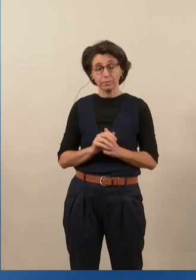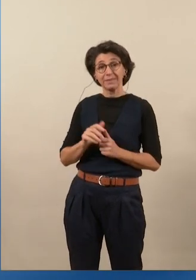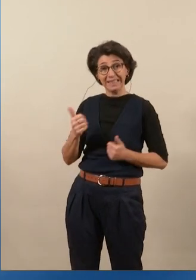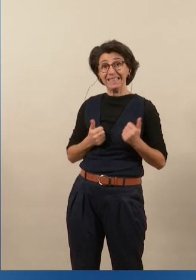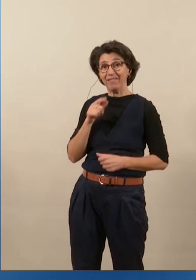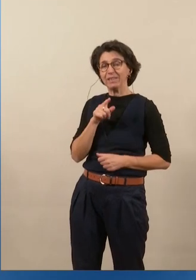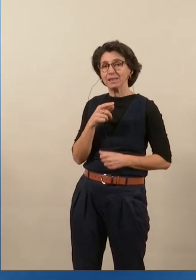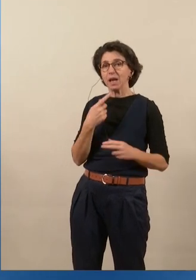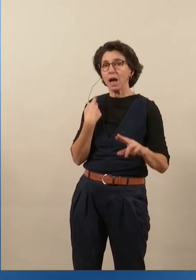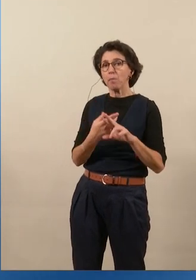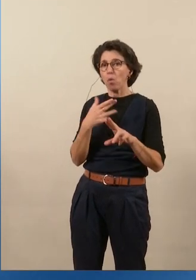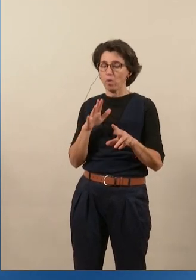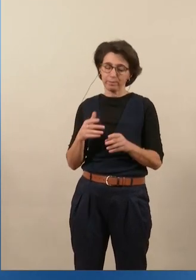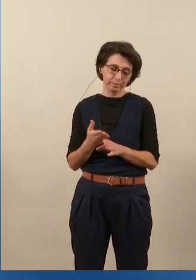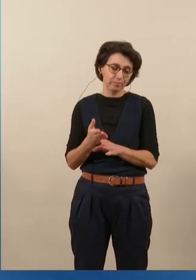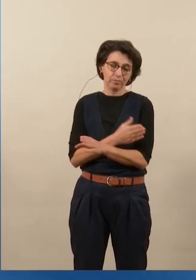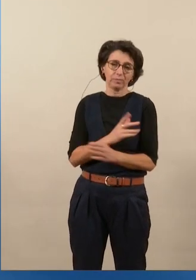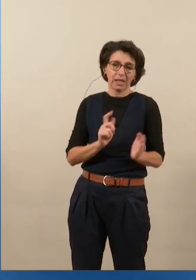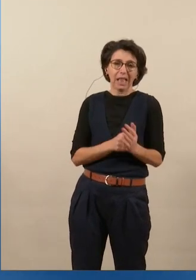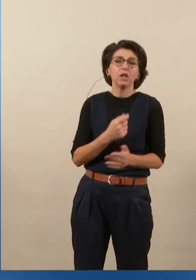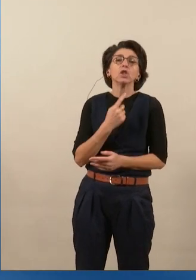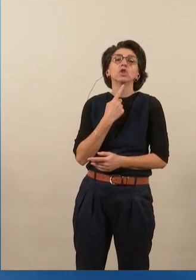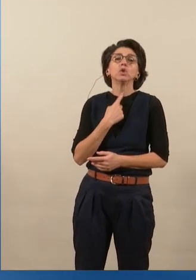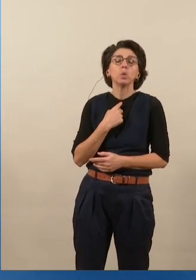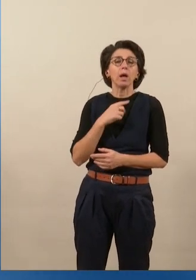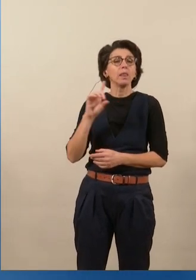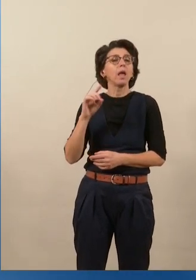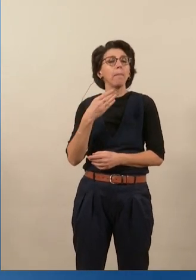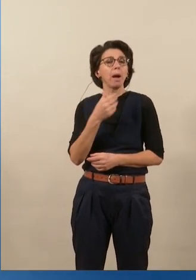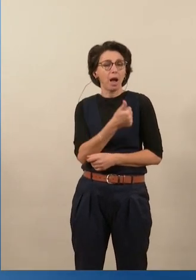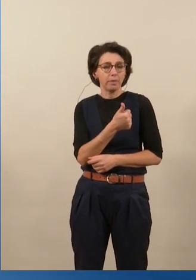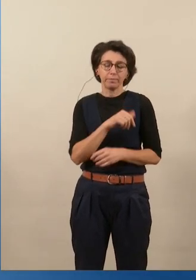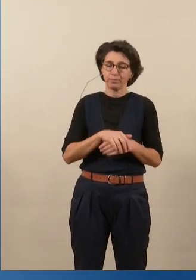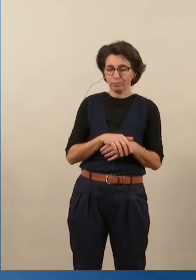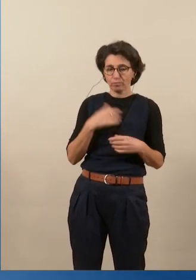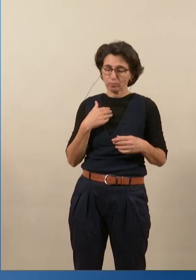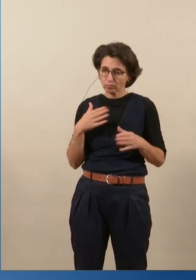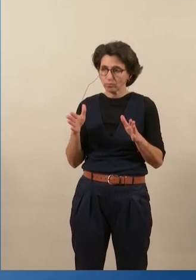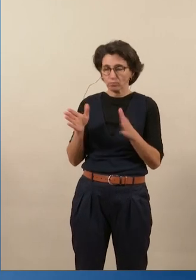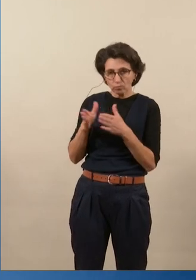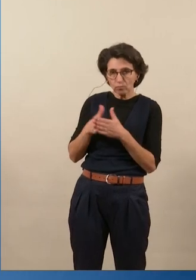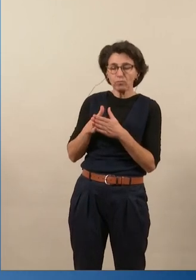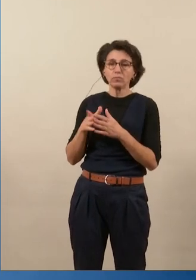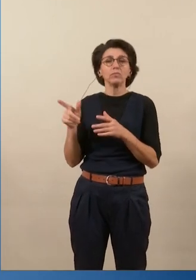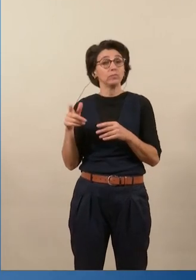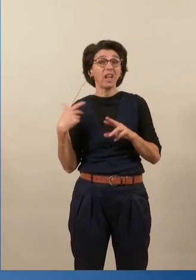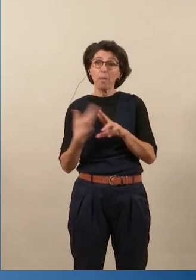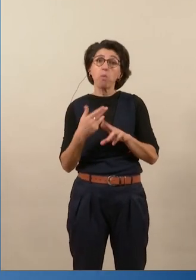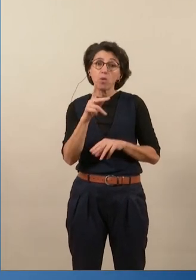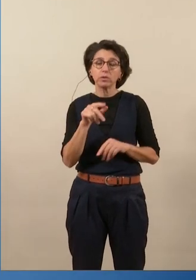comme indiqué en join donc pour la DM1 le choix a été fait de présenter les élément sous forme de